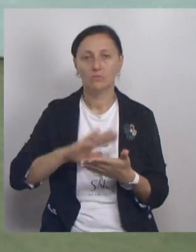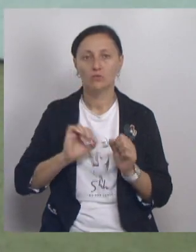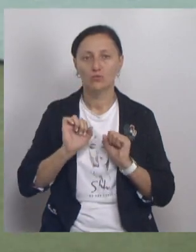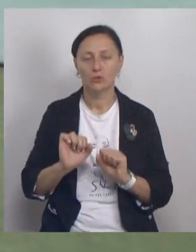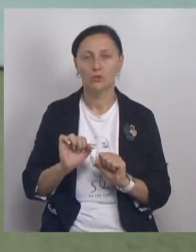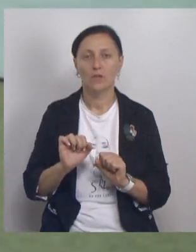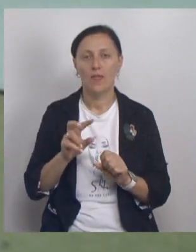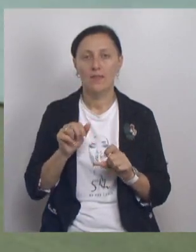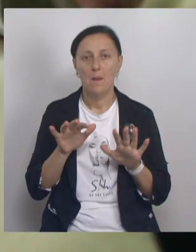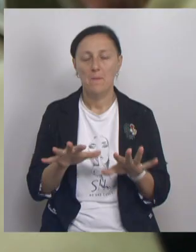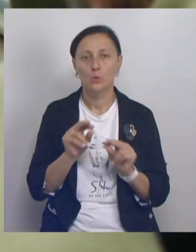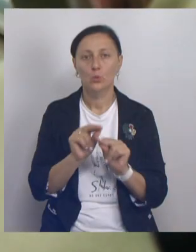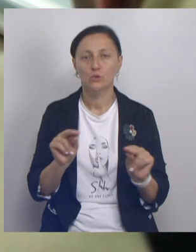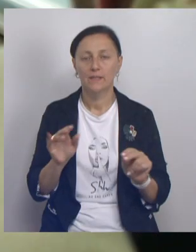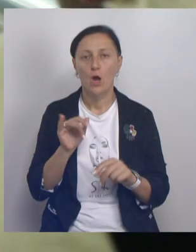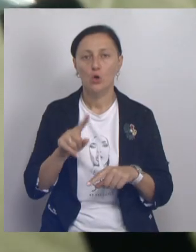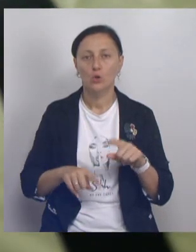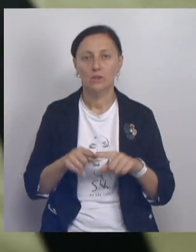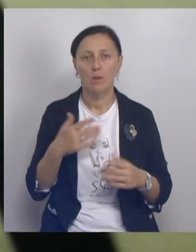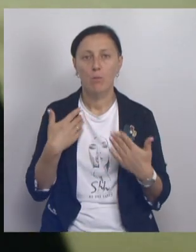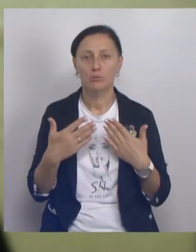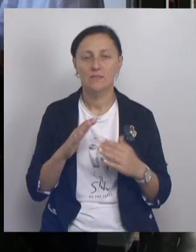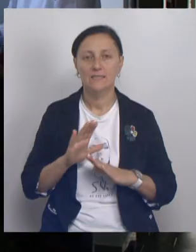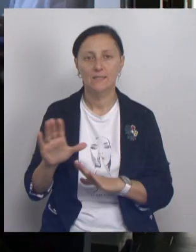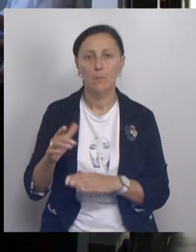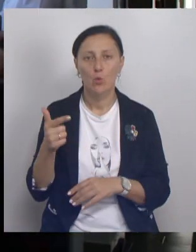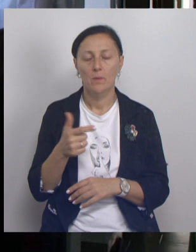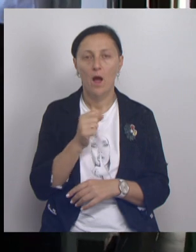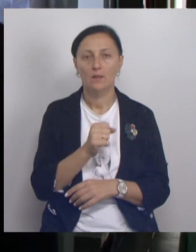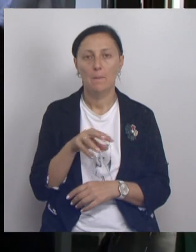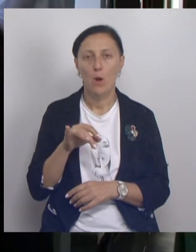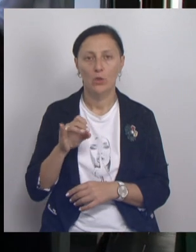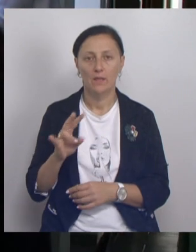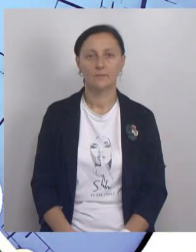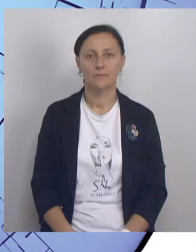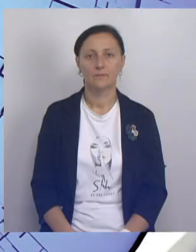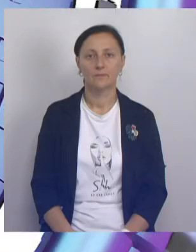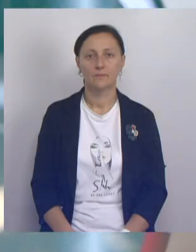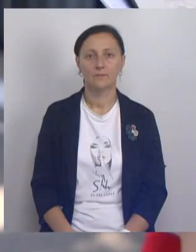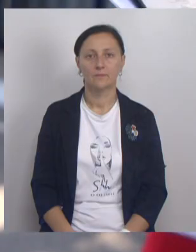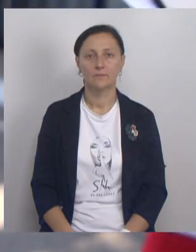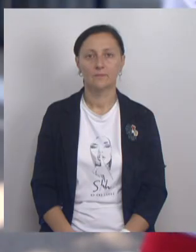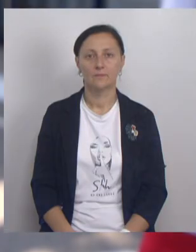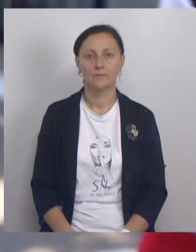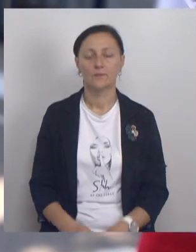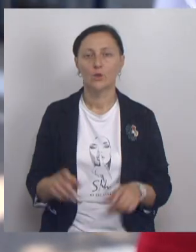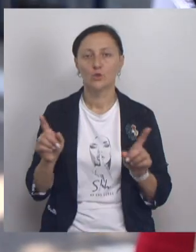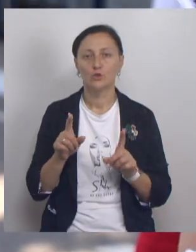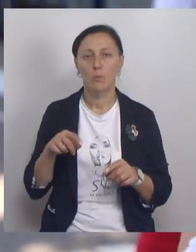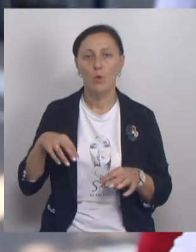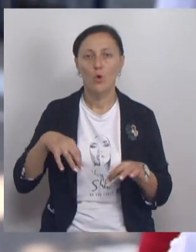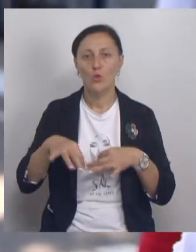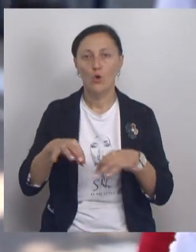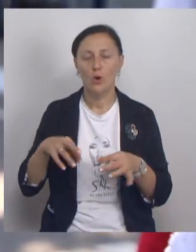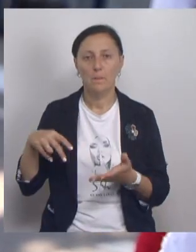пленкой. На месте с педагогами и родителями пообщался заместитель губернатора Андрей Милюхин. Чтобы перейти дорогу, надо